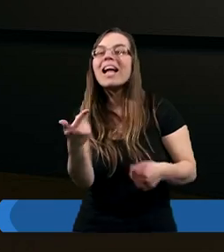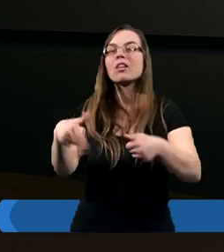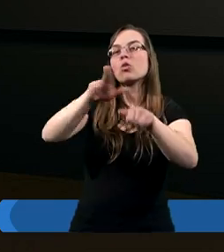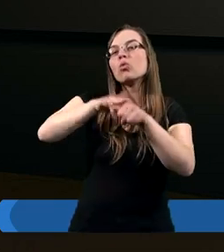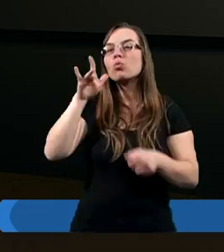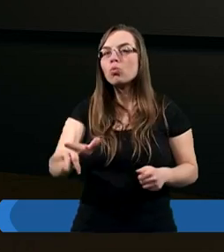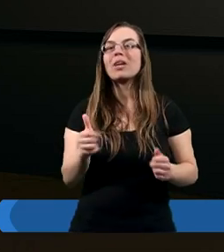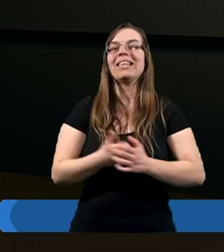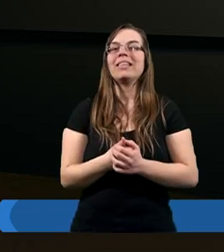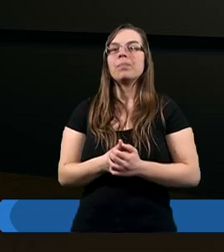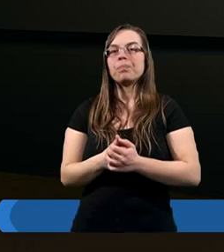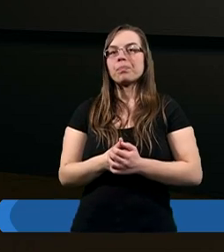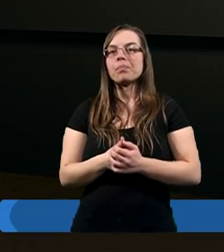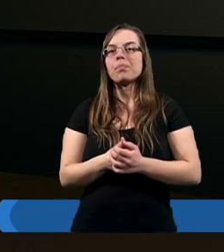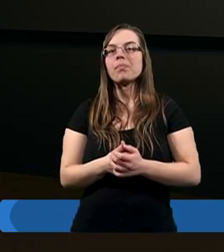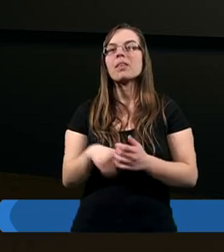który